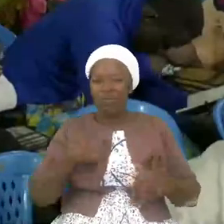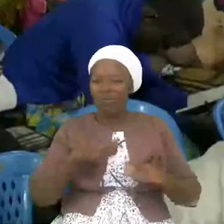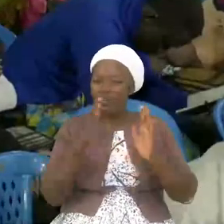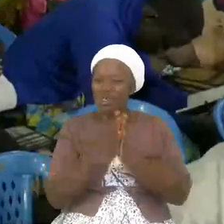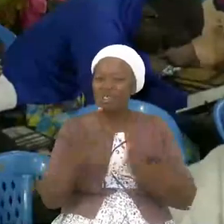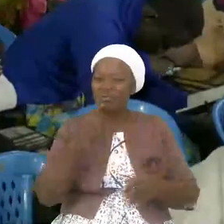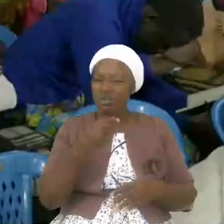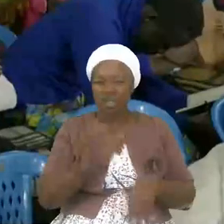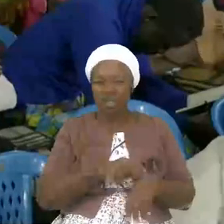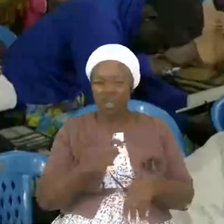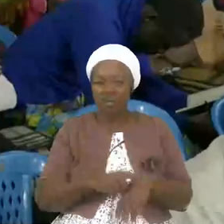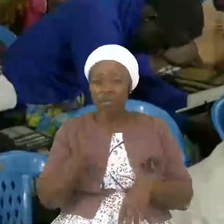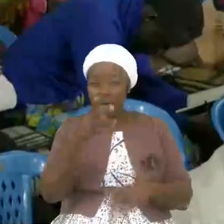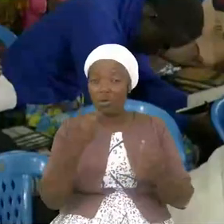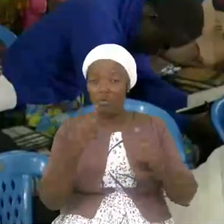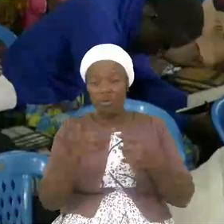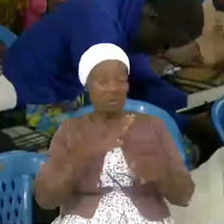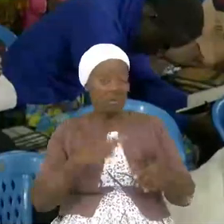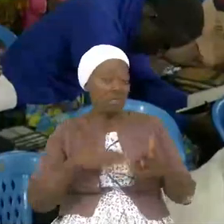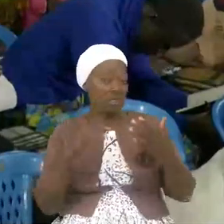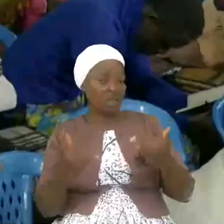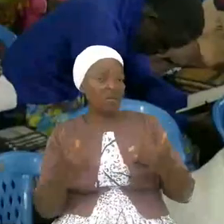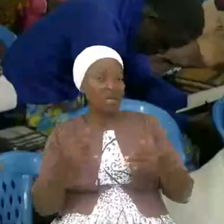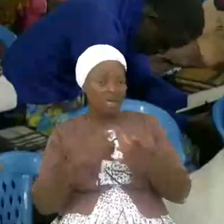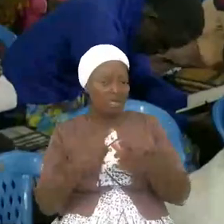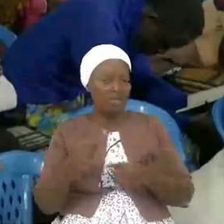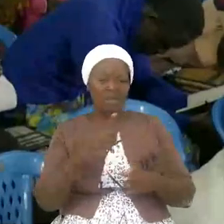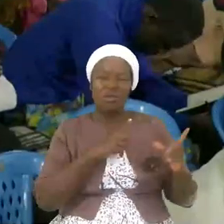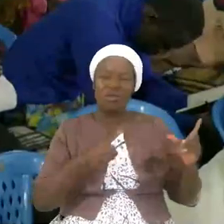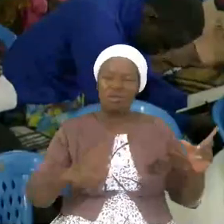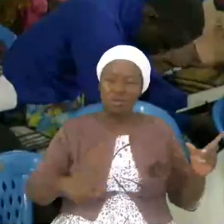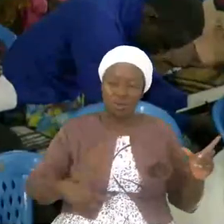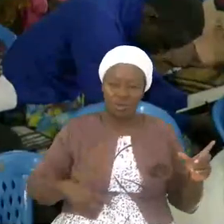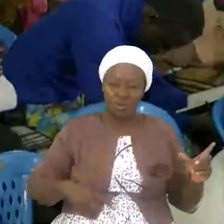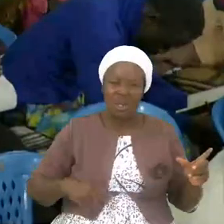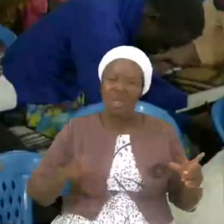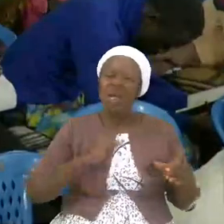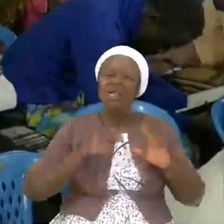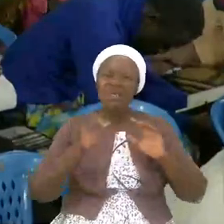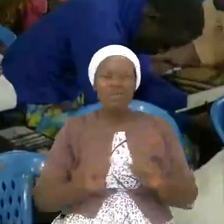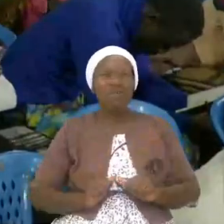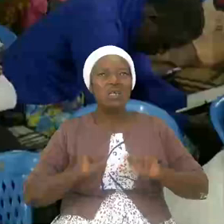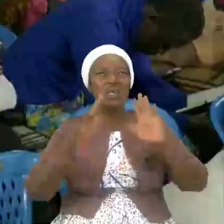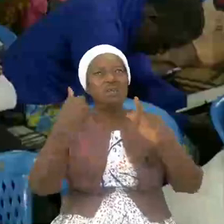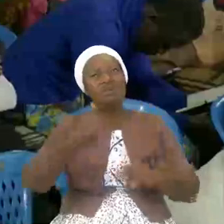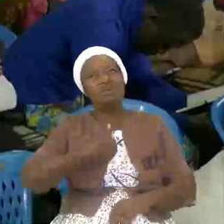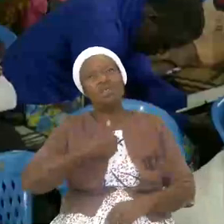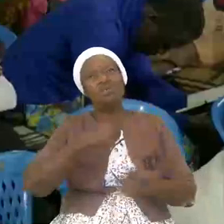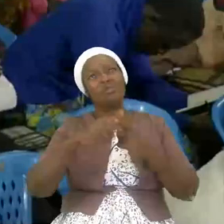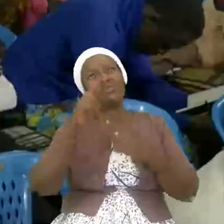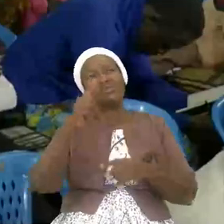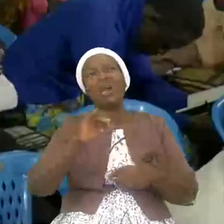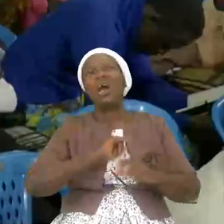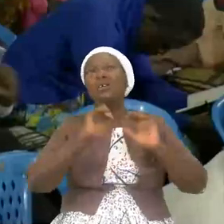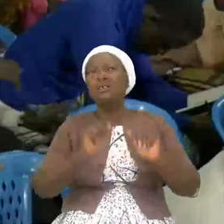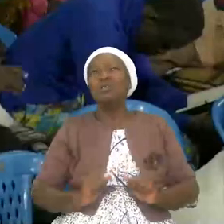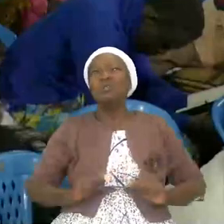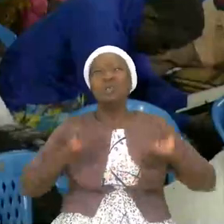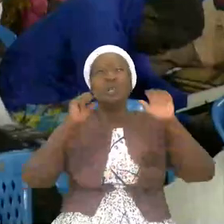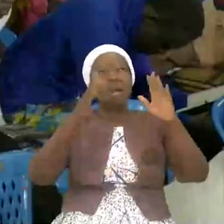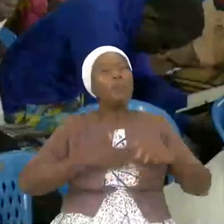fermés. Tu veux venir à Christ maintenant. Et tu dis, oui, Seigneur, je me donne à toi. Je m'abandonne